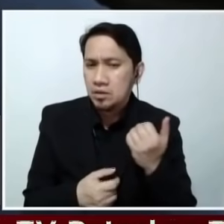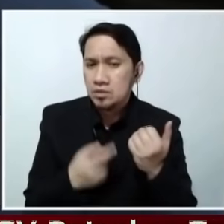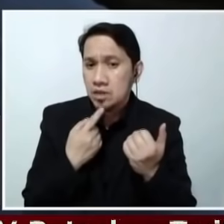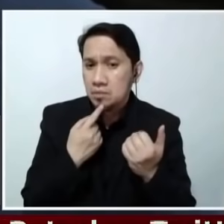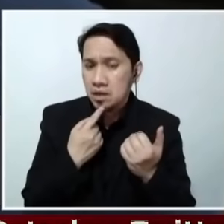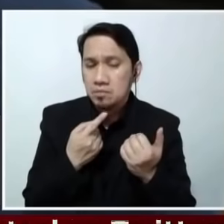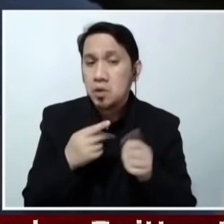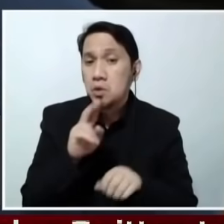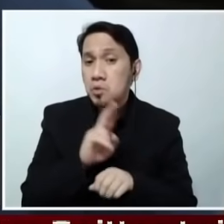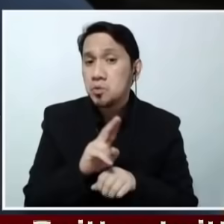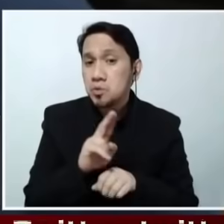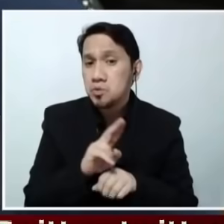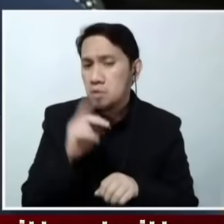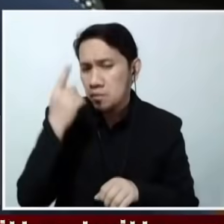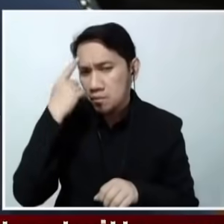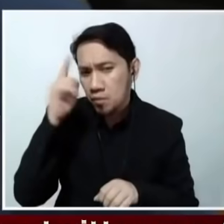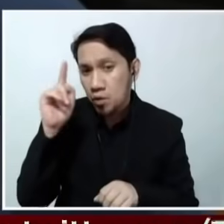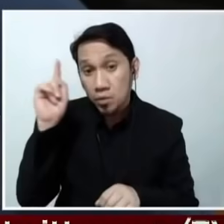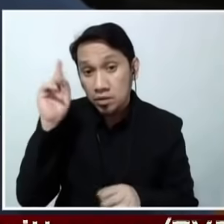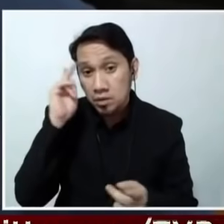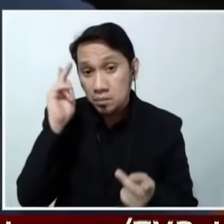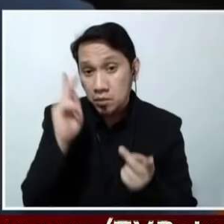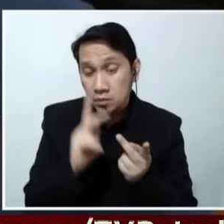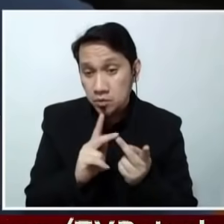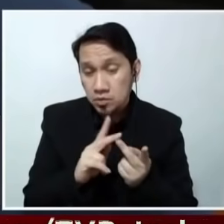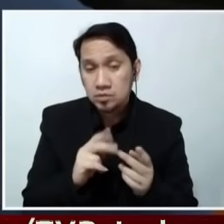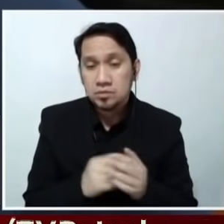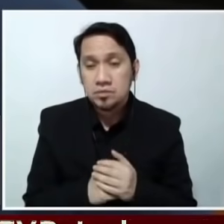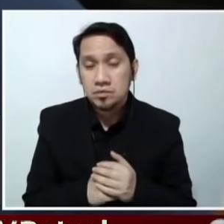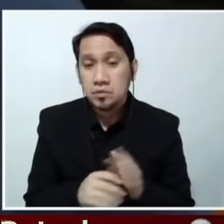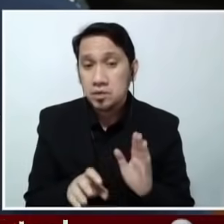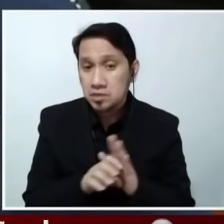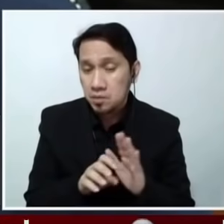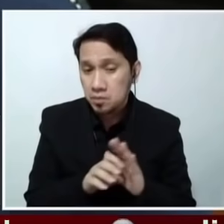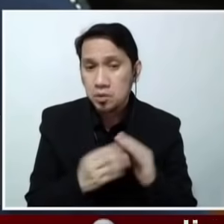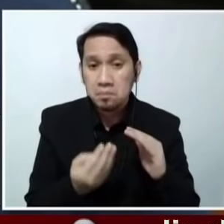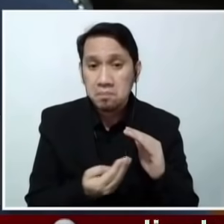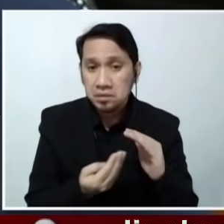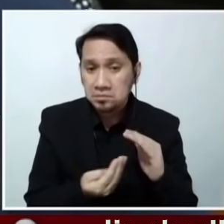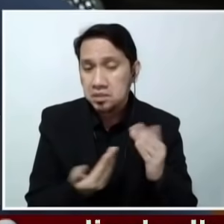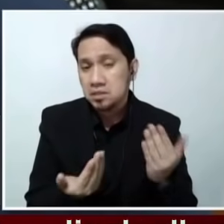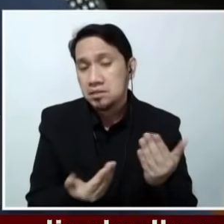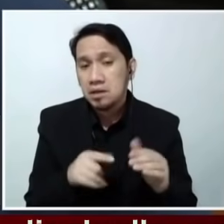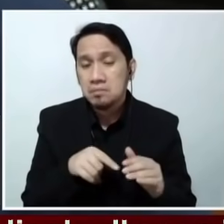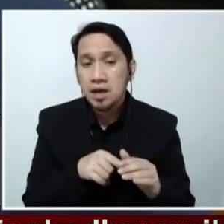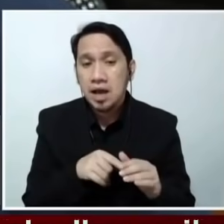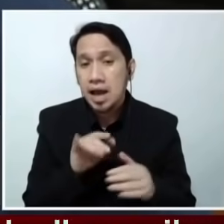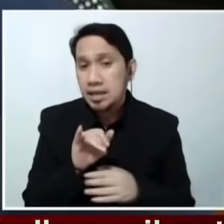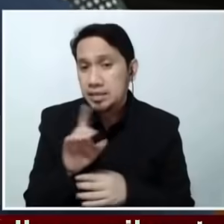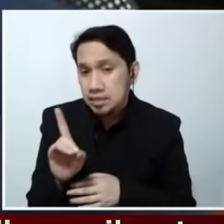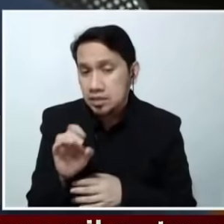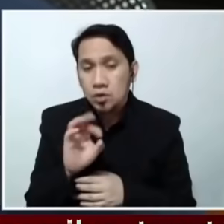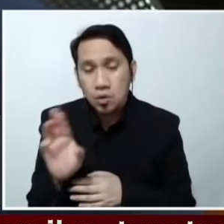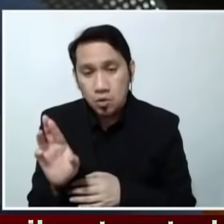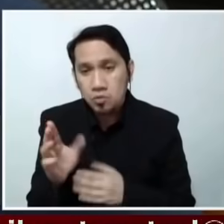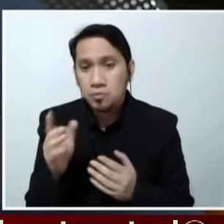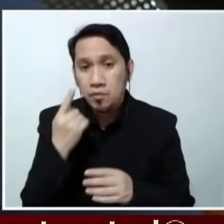gagamitin sa mga primary, primary ID, mga magtatrabaho po. Ganun